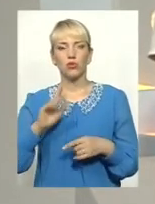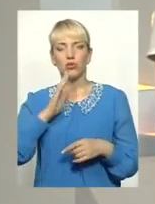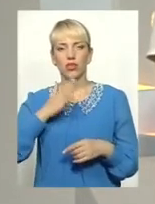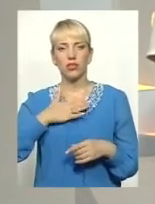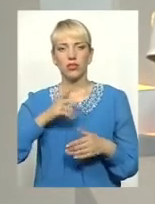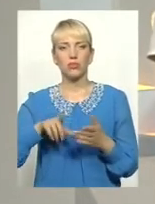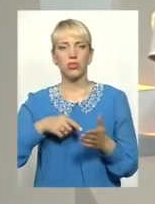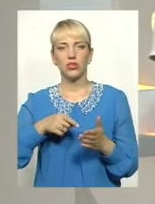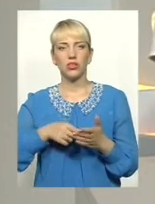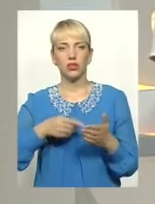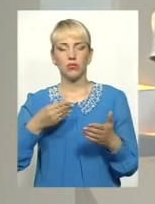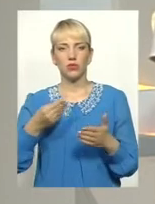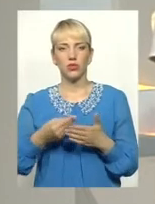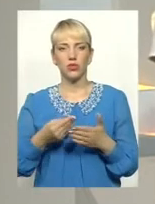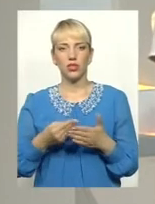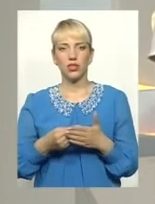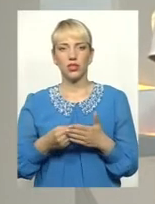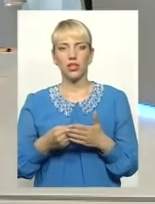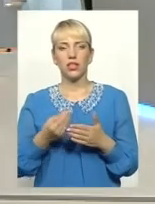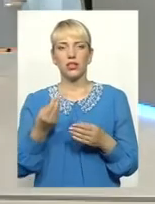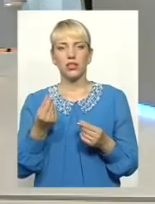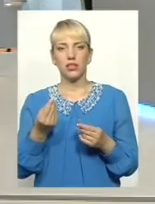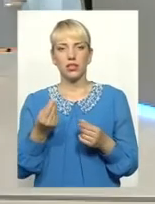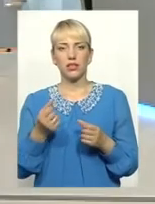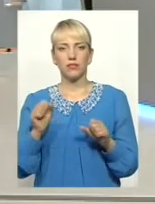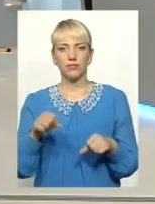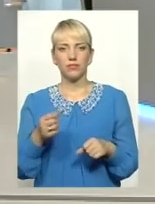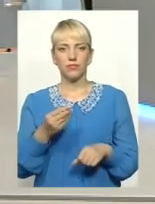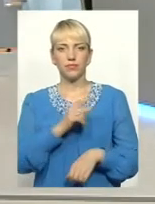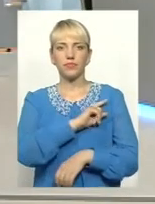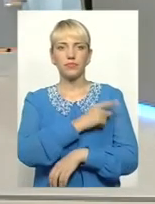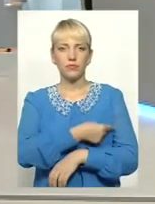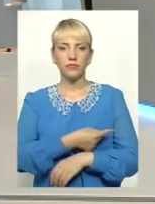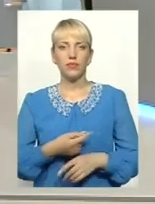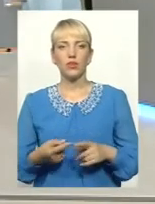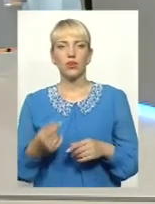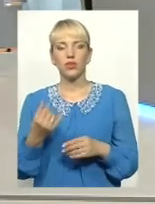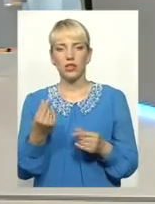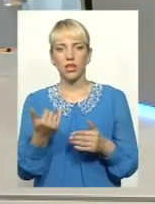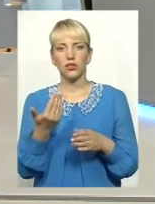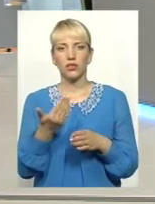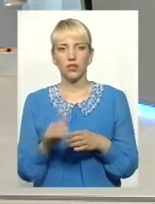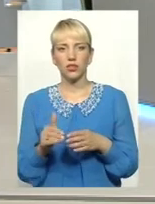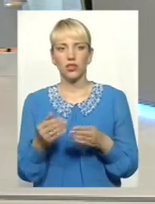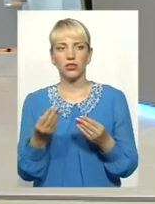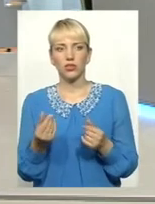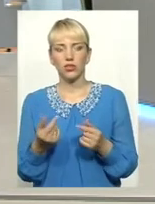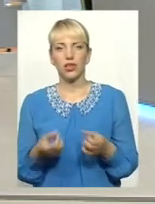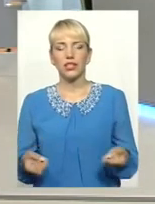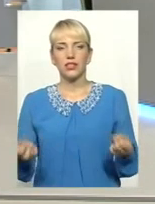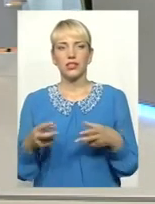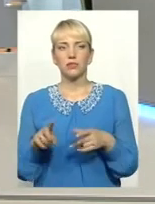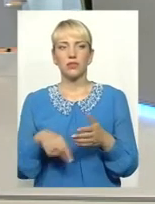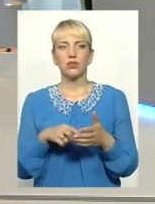бюджет, в принципі, просто хоча б потягне це. Як все, от в гроші зараз виділили